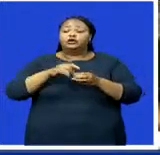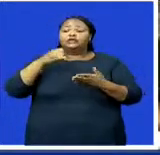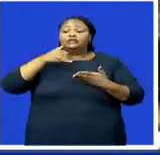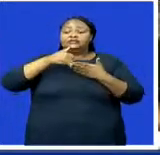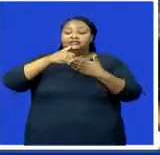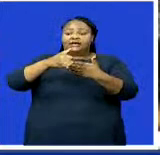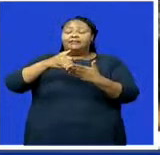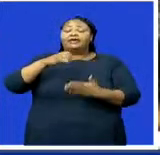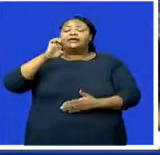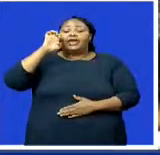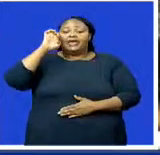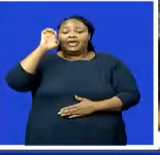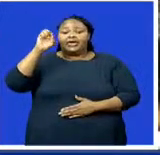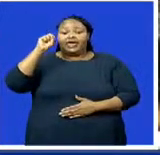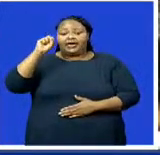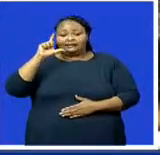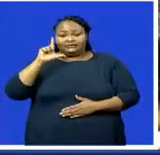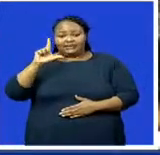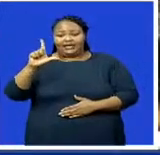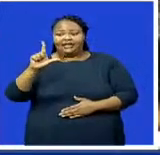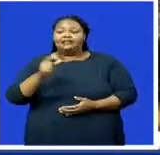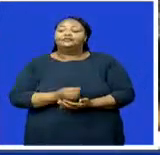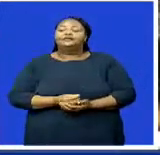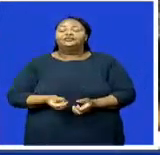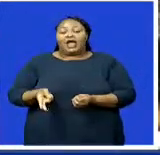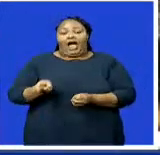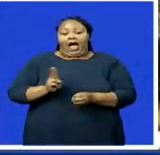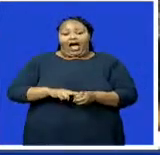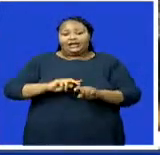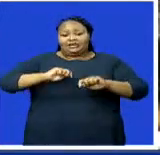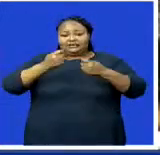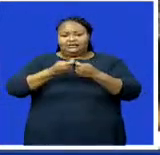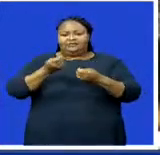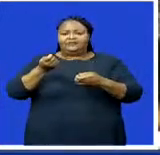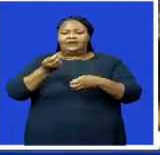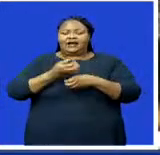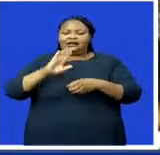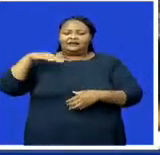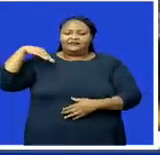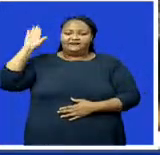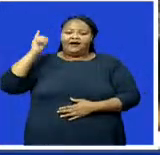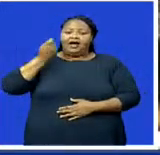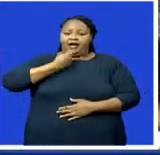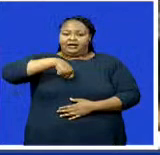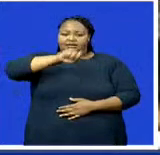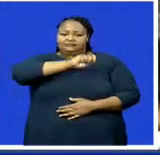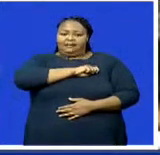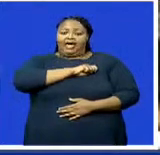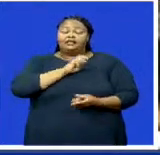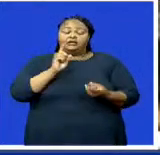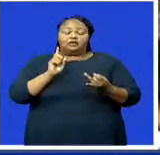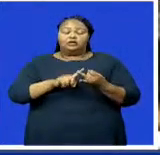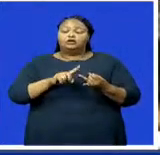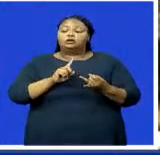League kanti lendzebe itawufaka ikhathi nalamanye macembu lachamuka even laseSpain kanye naseItaly.